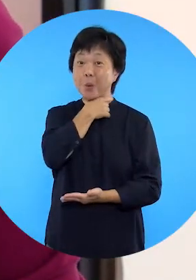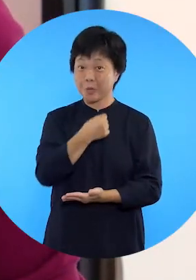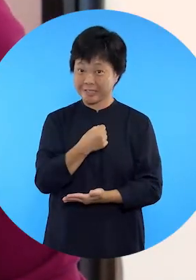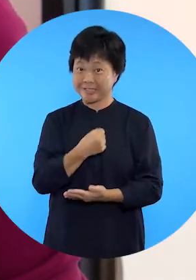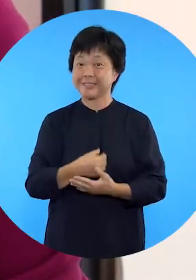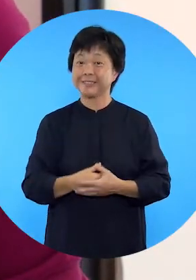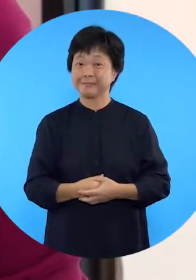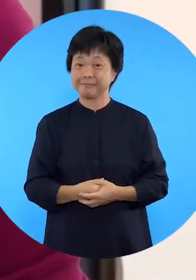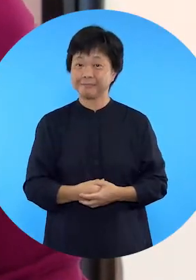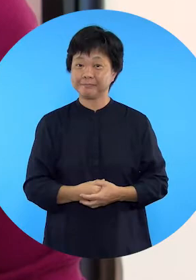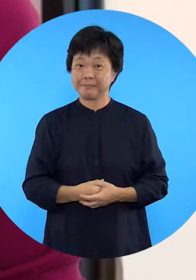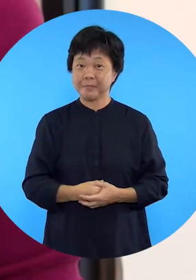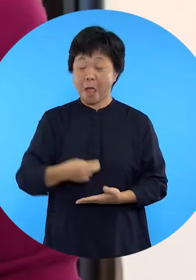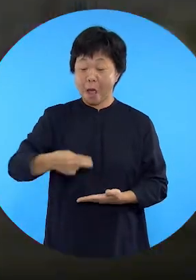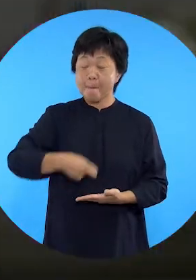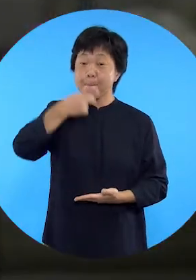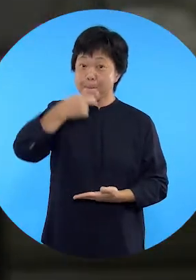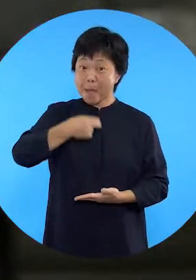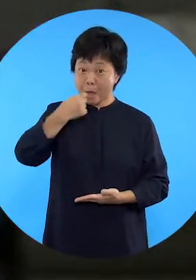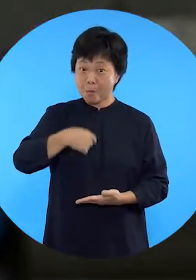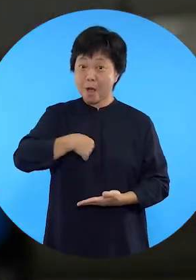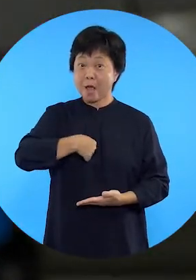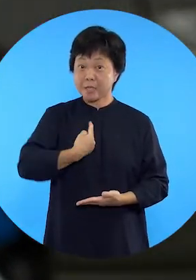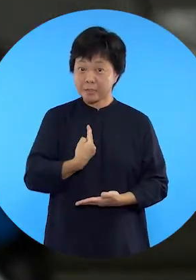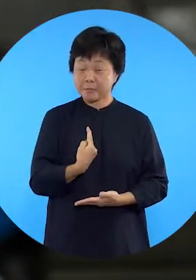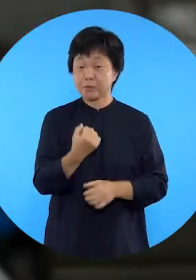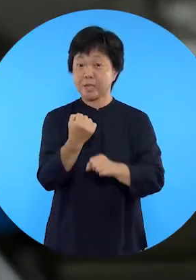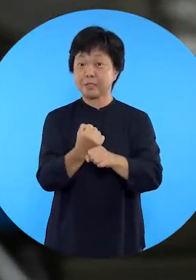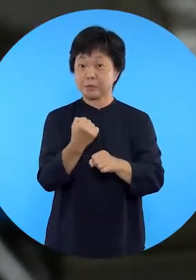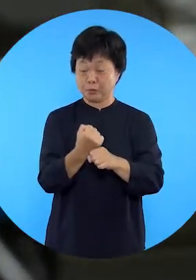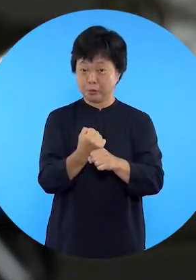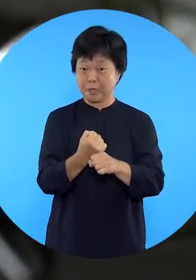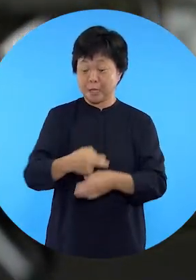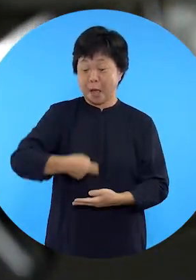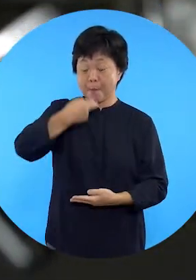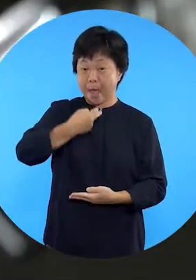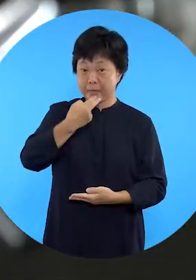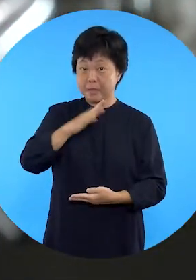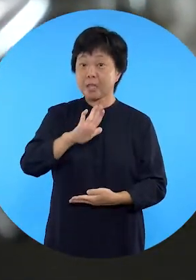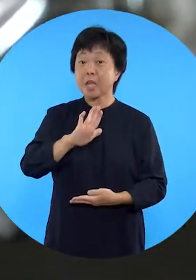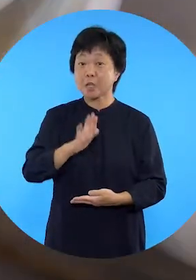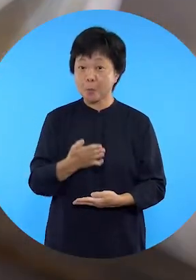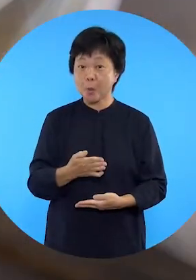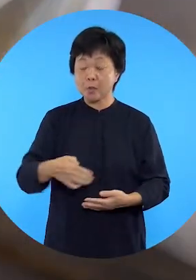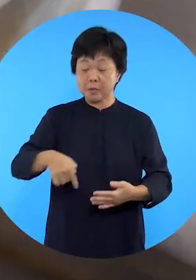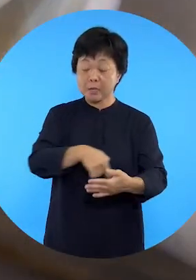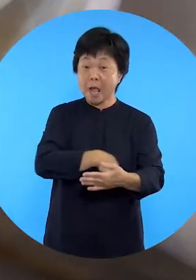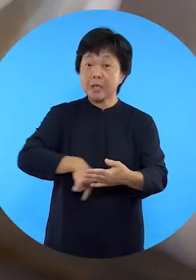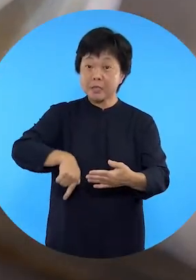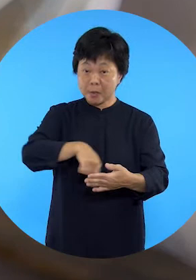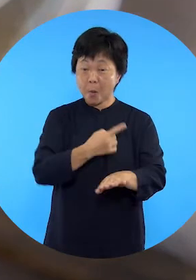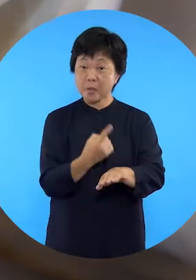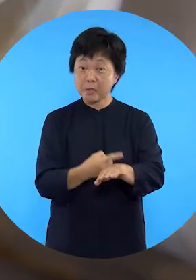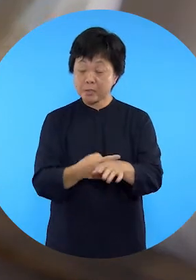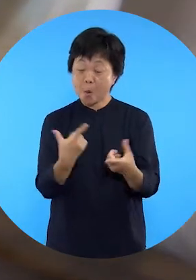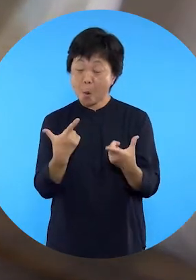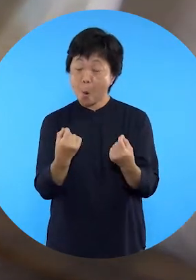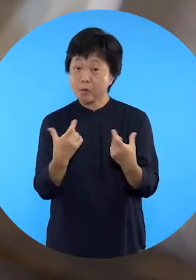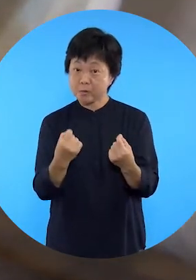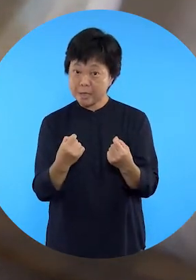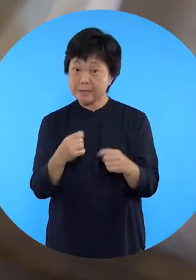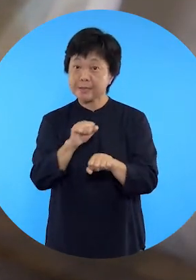思いでパンをつけてみました。麺はもともとうちでパスタマシンで自家製で作ってた麺なんですけども、それをそのま